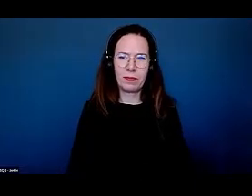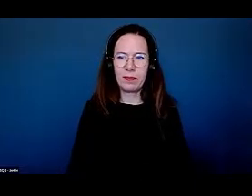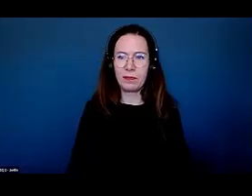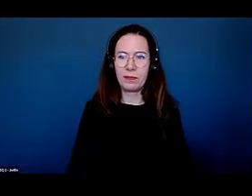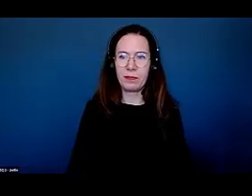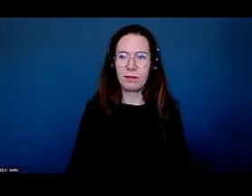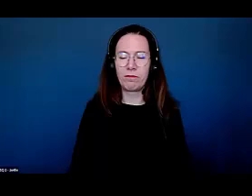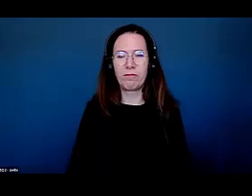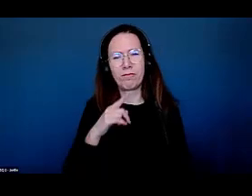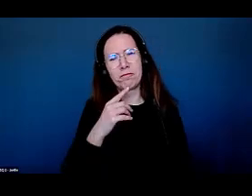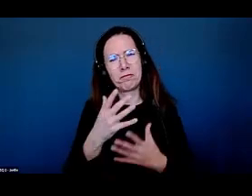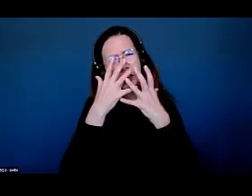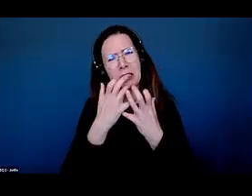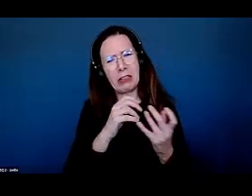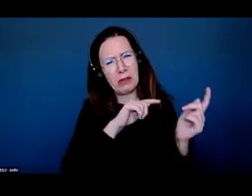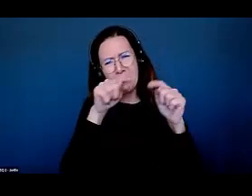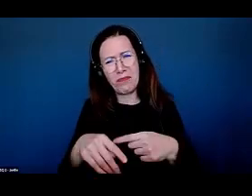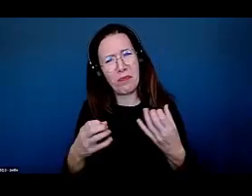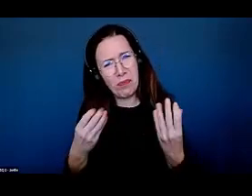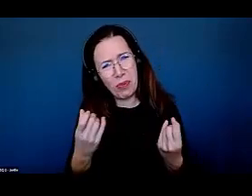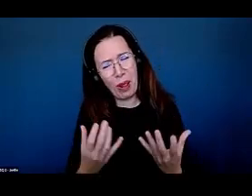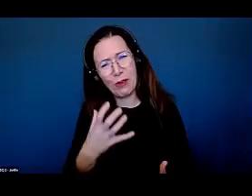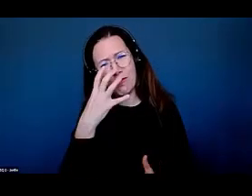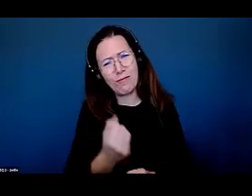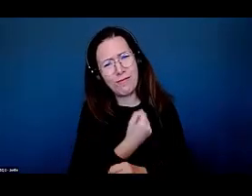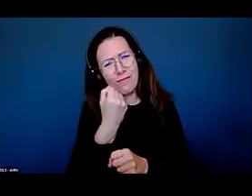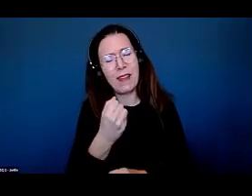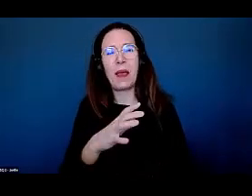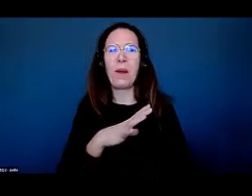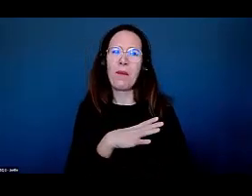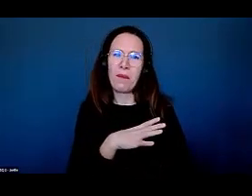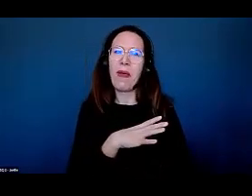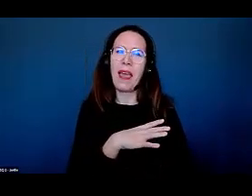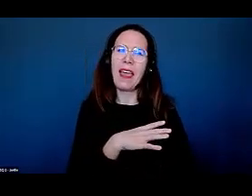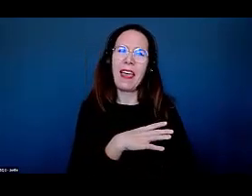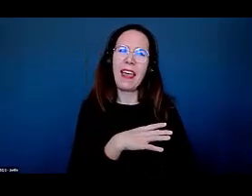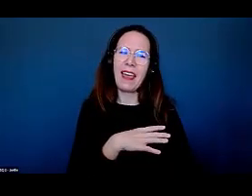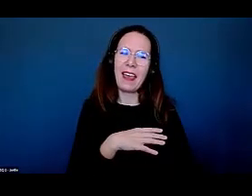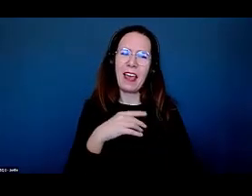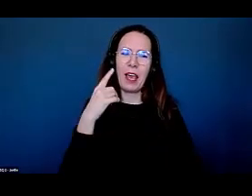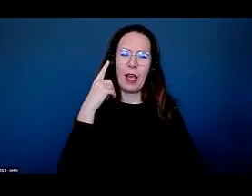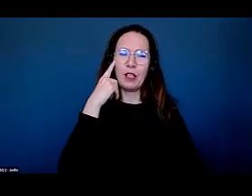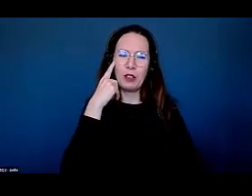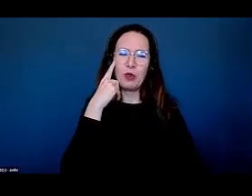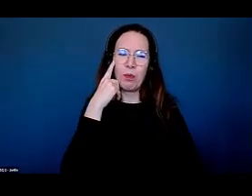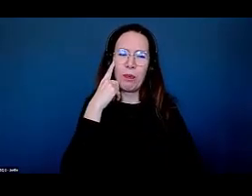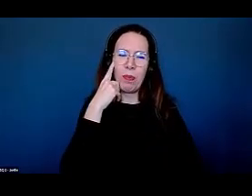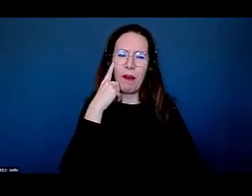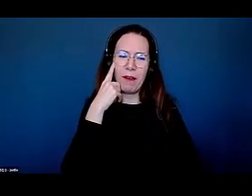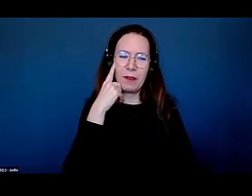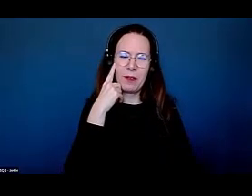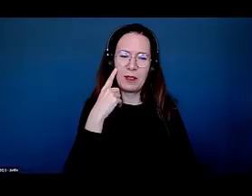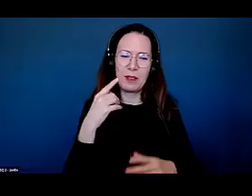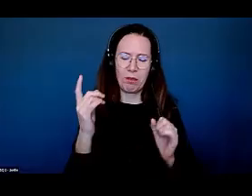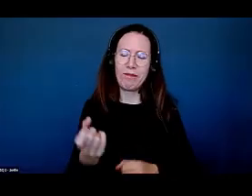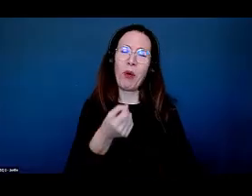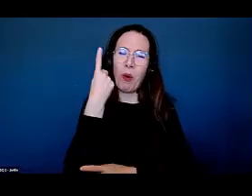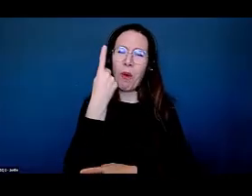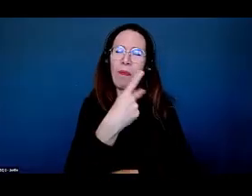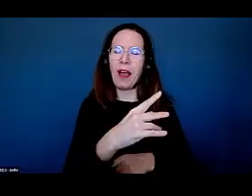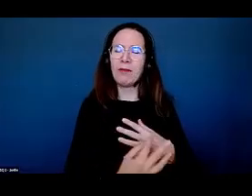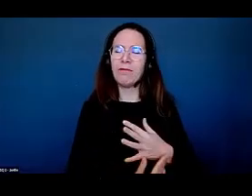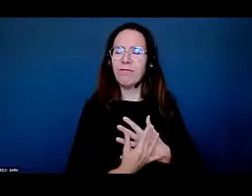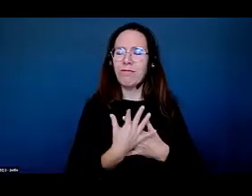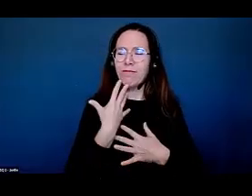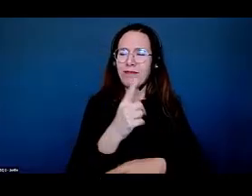On est bien sûr attristé que vous ne soyez pas avec nous aujourd'hui. Mais je pense qu'on arrive toutes et tous à vraiment